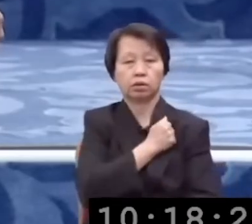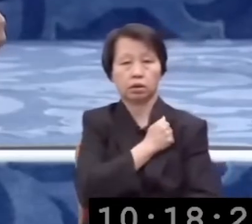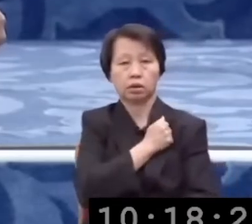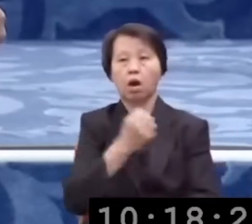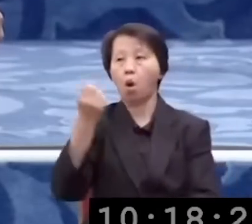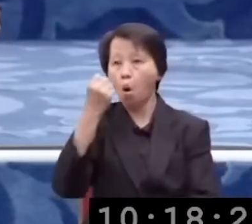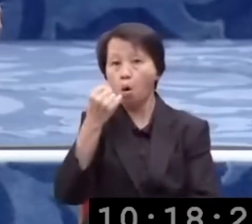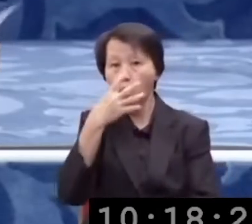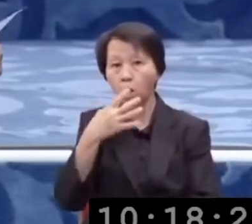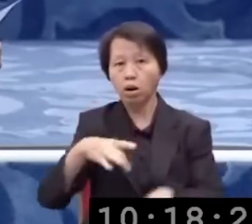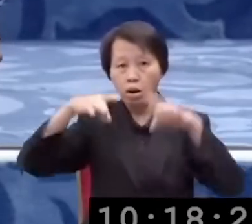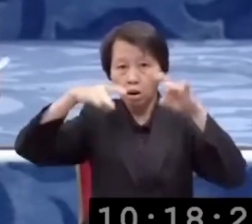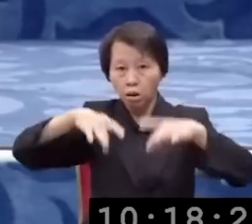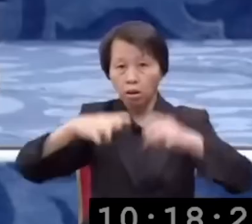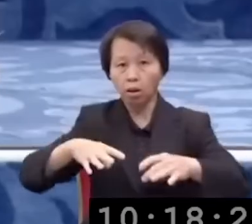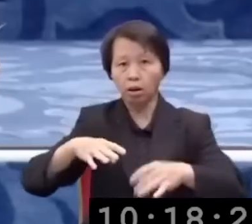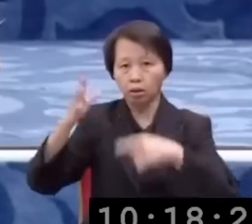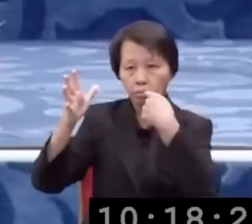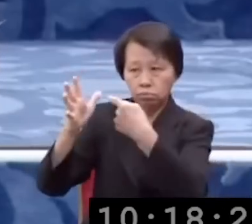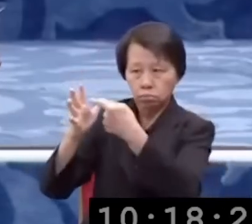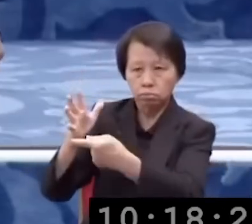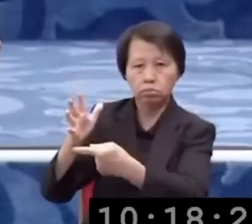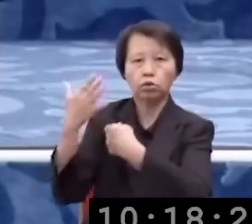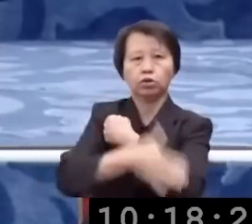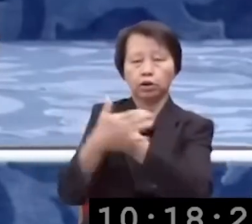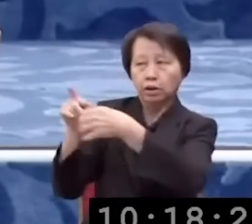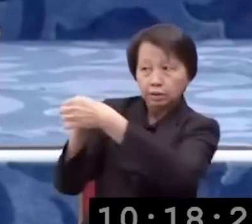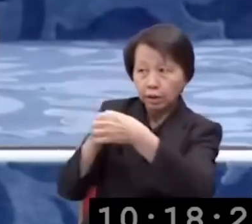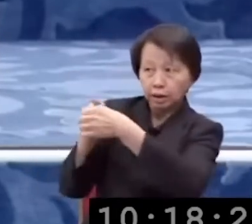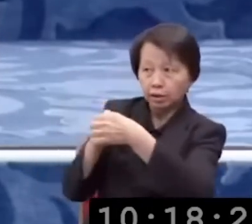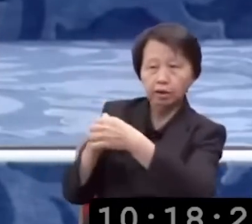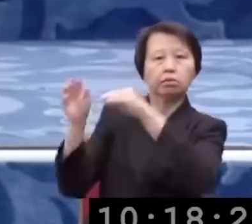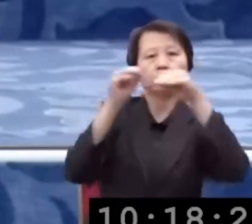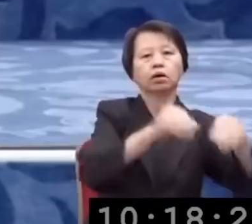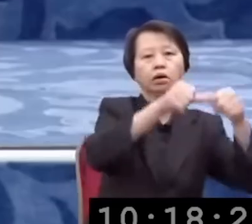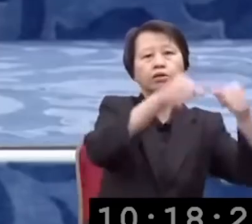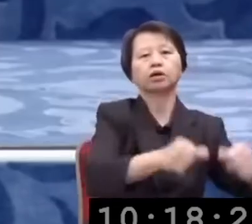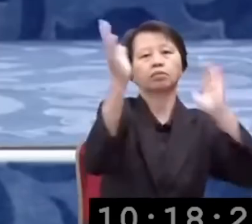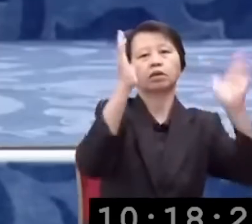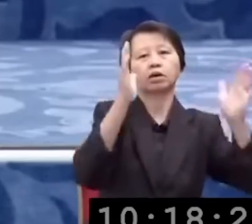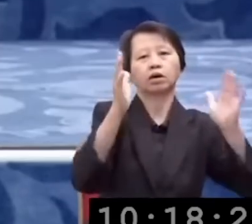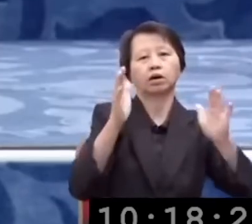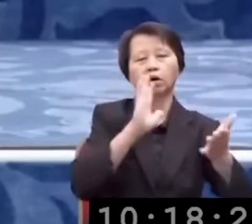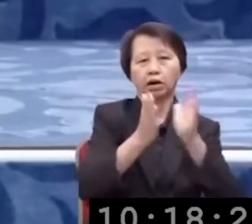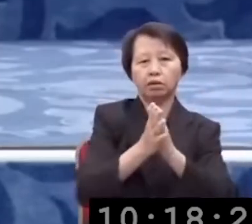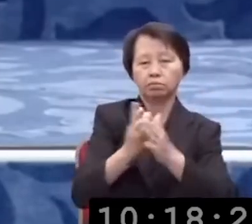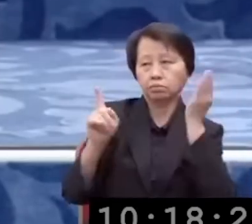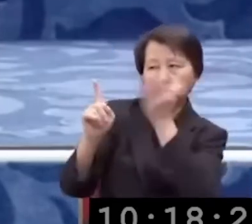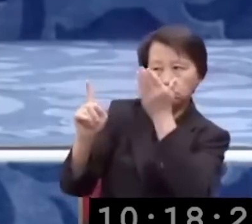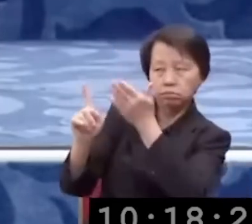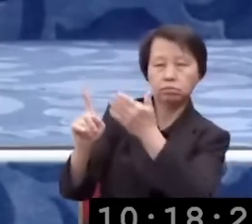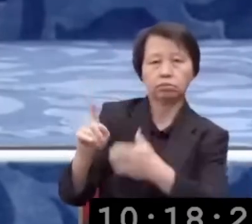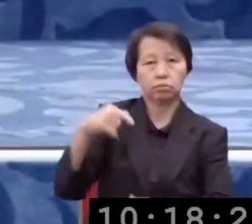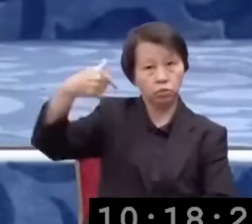Hongkong Australia ini ya jadi ternyata sasaran untuk menampakkan yang quality